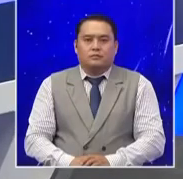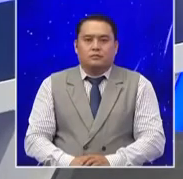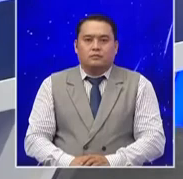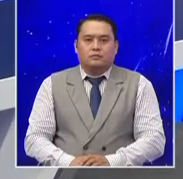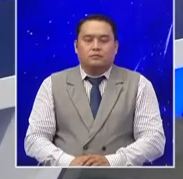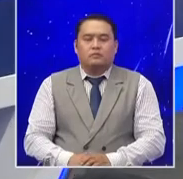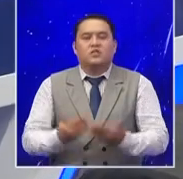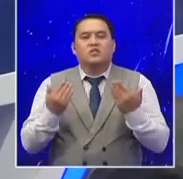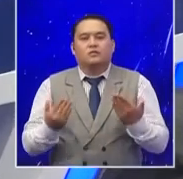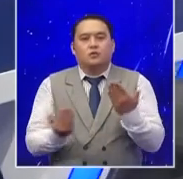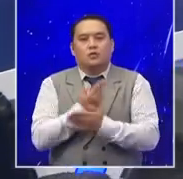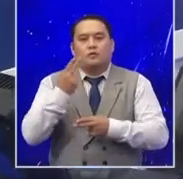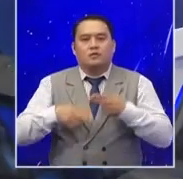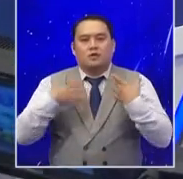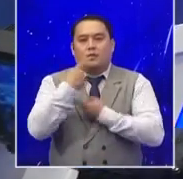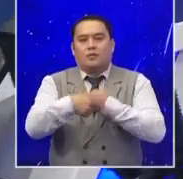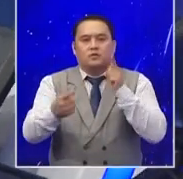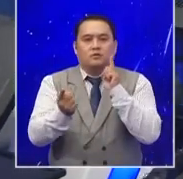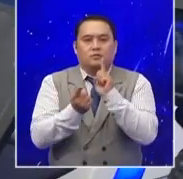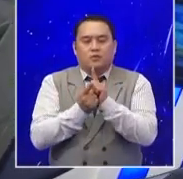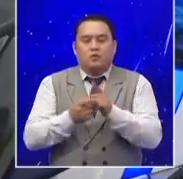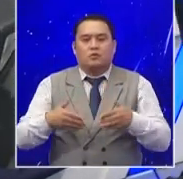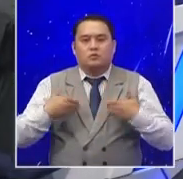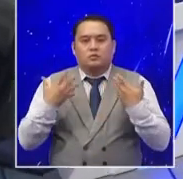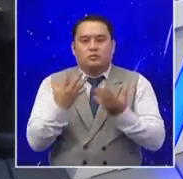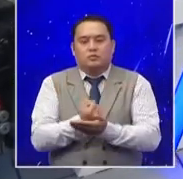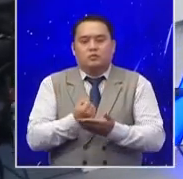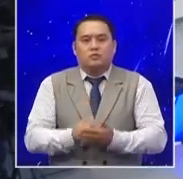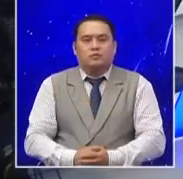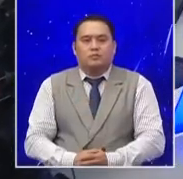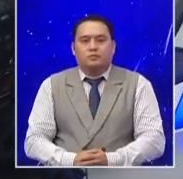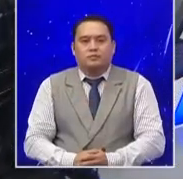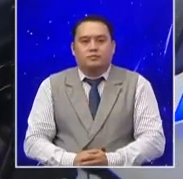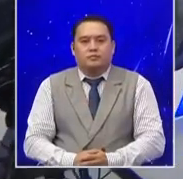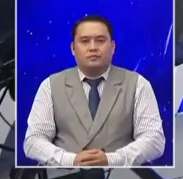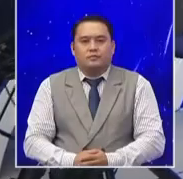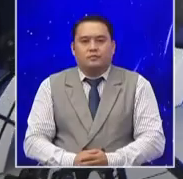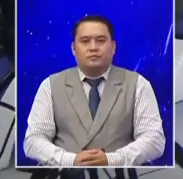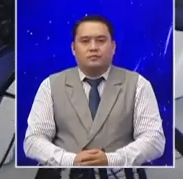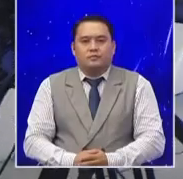Это была вся информационная картина на сегодня. Я с вами прощаюсь. Увидимся завтра.